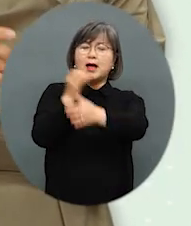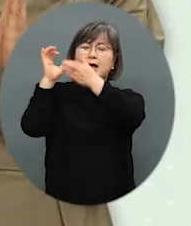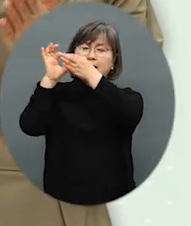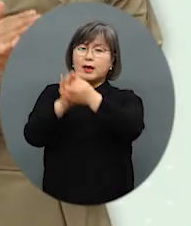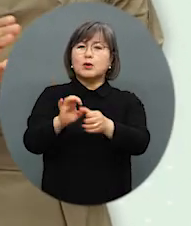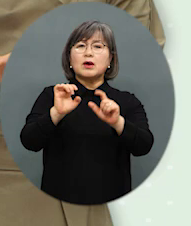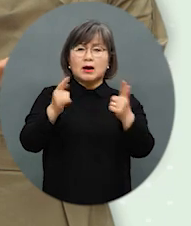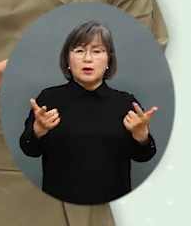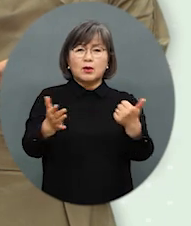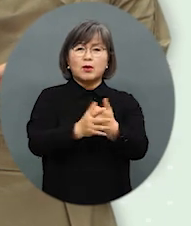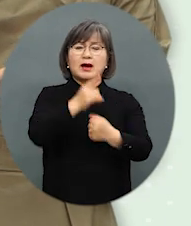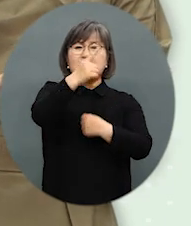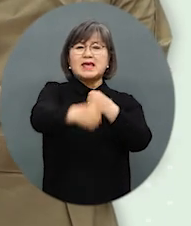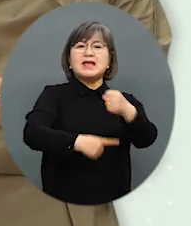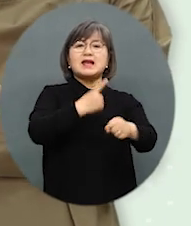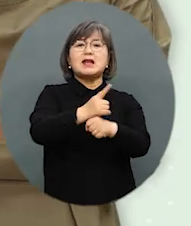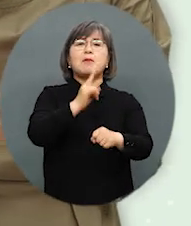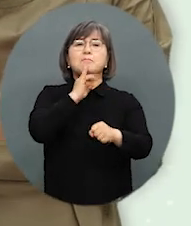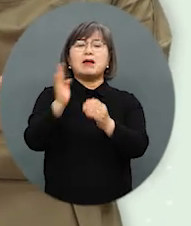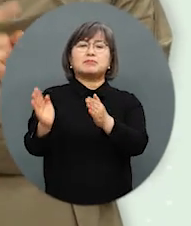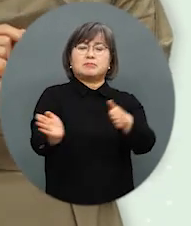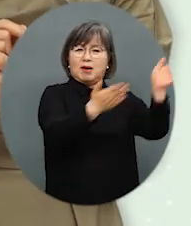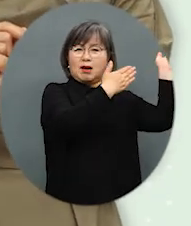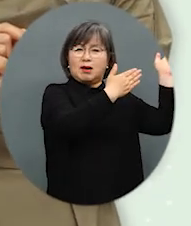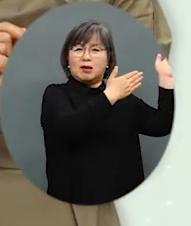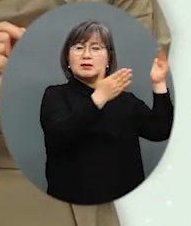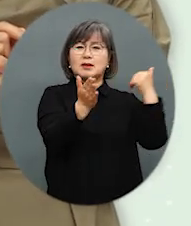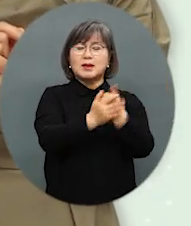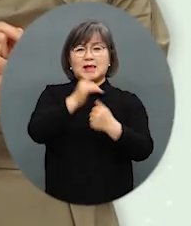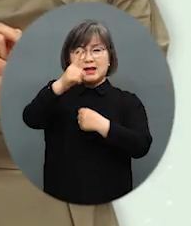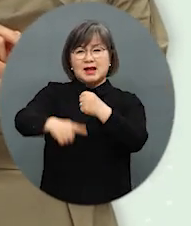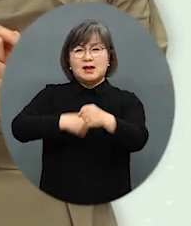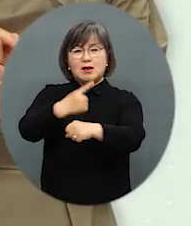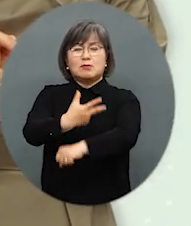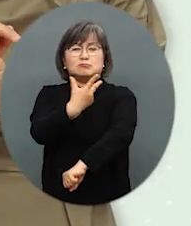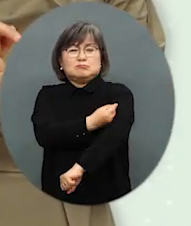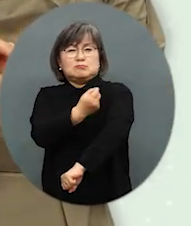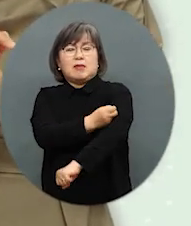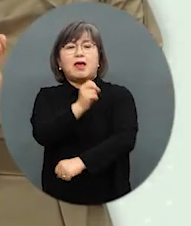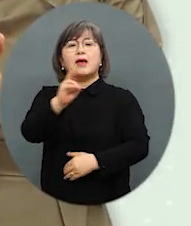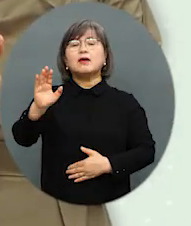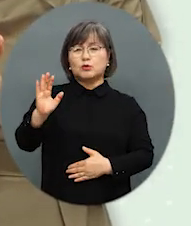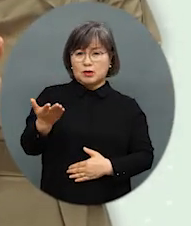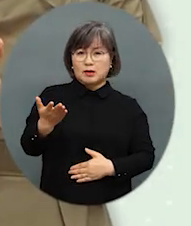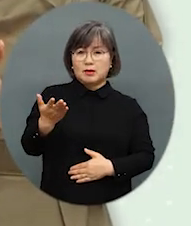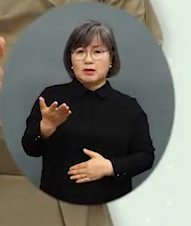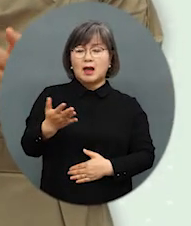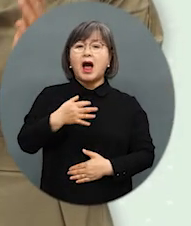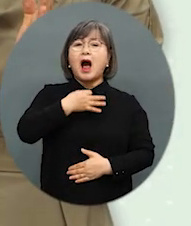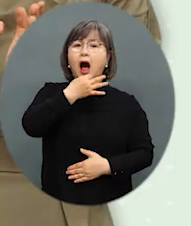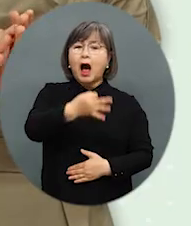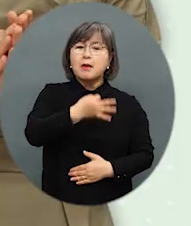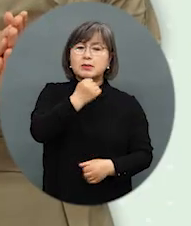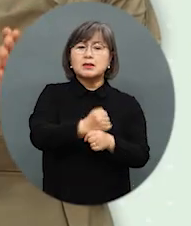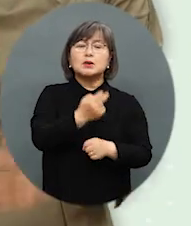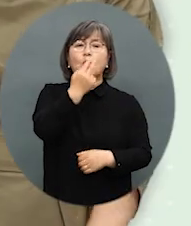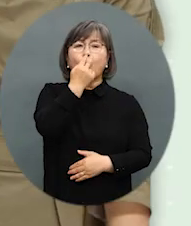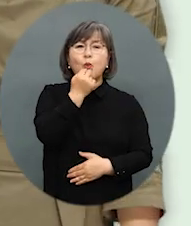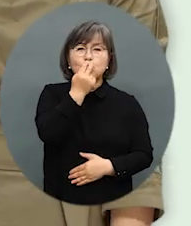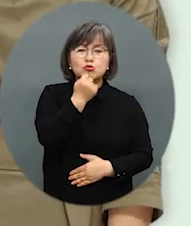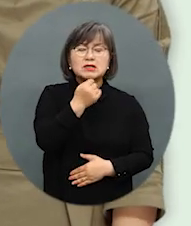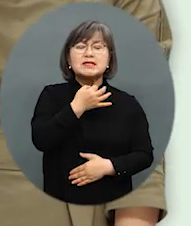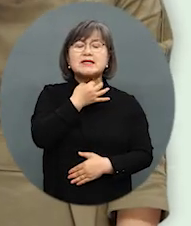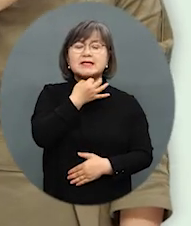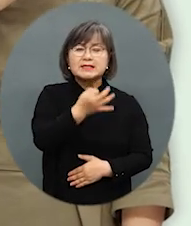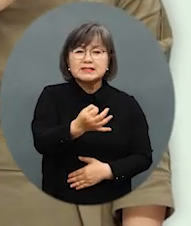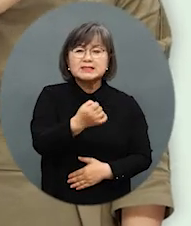효과는 계속되지 않고 그해 1년만 지속됩니다. 그래서 매년 접종을 해야지요. 감기의 증상은